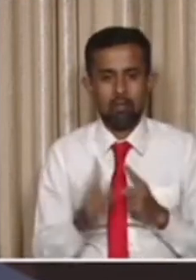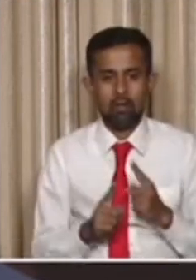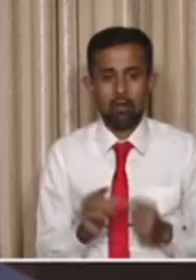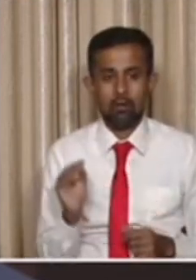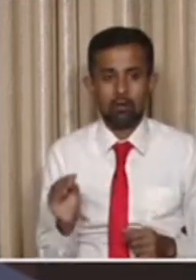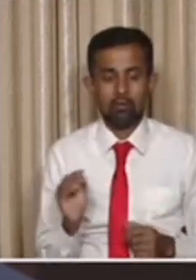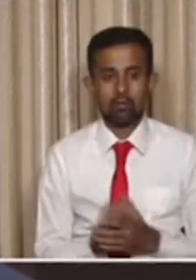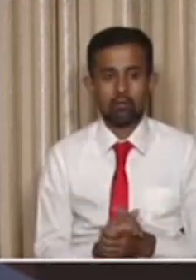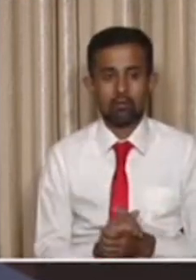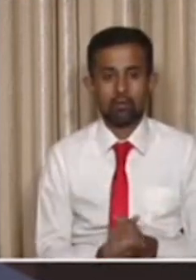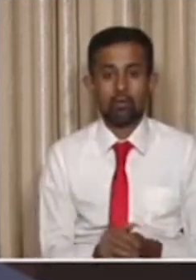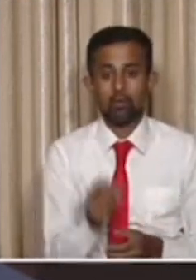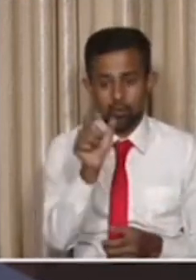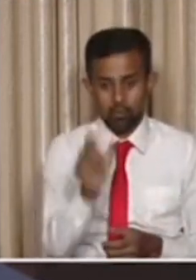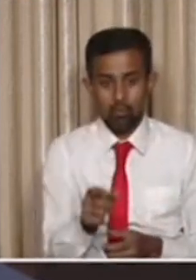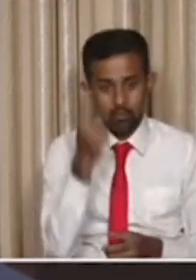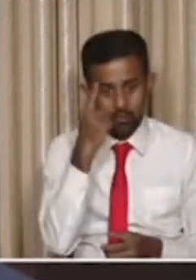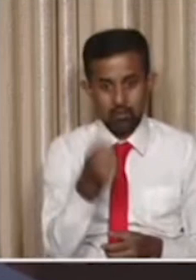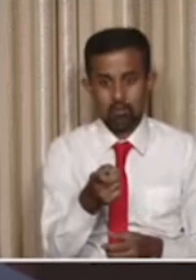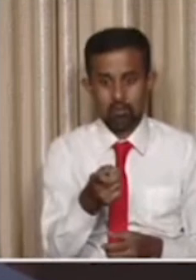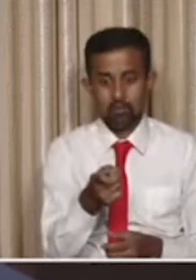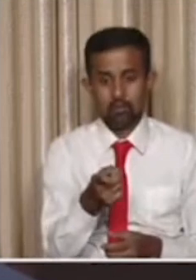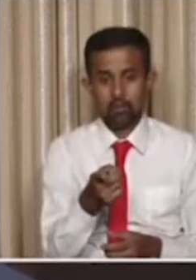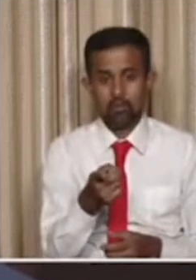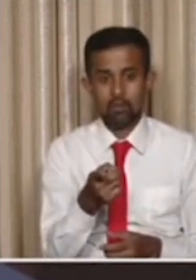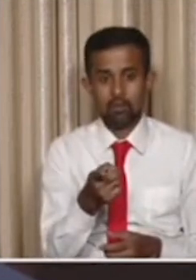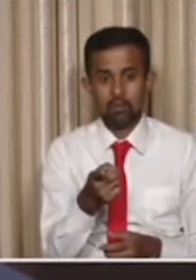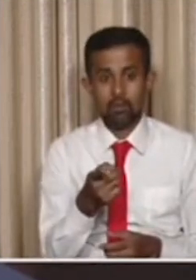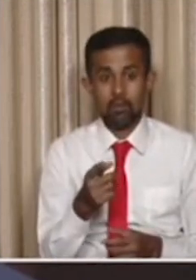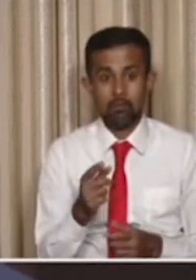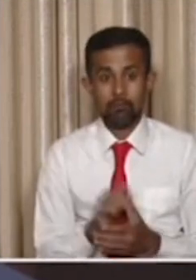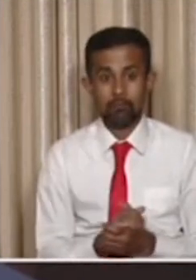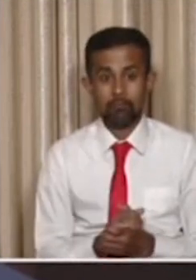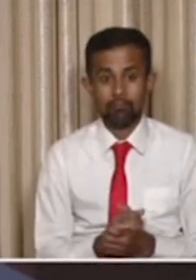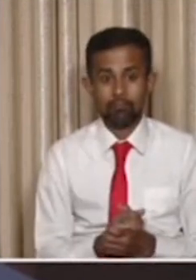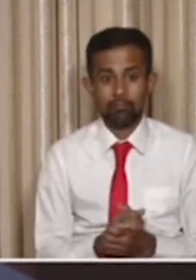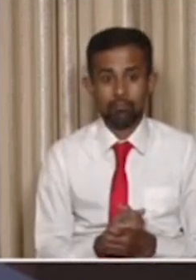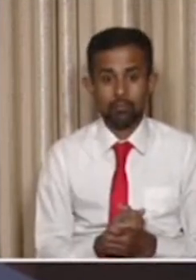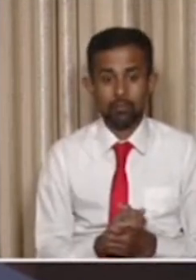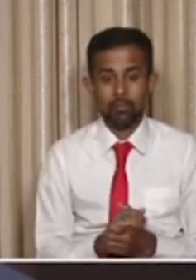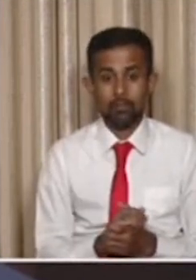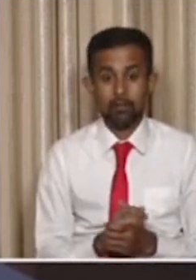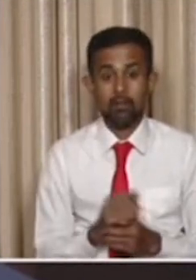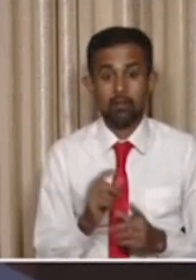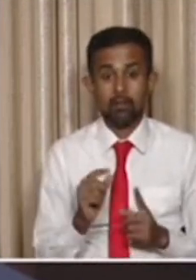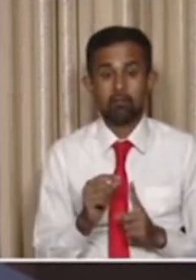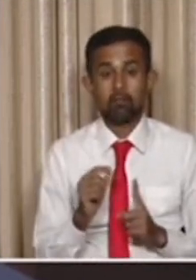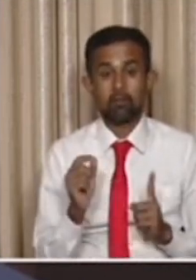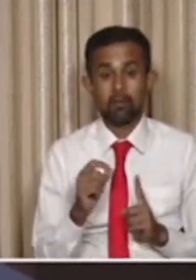හැබැයි ඔබතුමාම හොඳින් දන්නවා පබ්ලික් ෆිනෑන්ස් කමිටි එකට මට